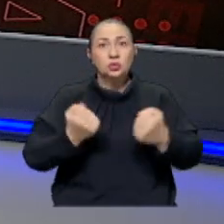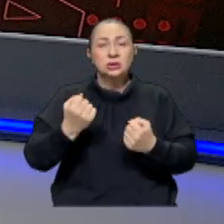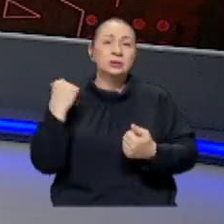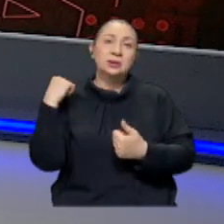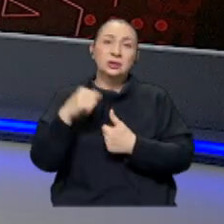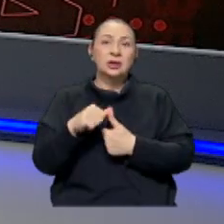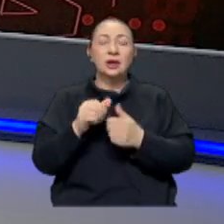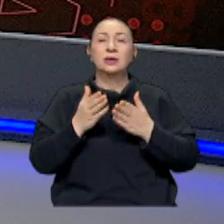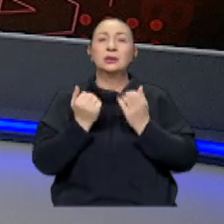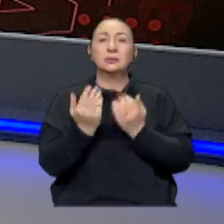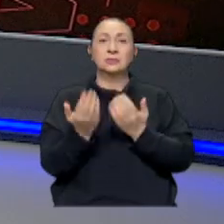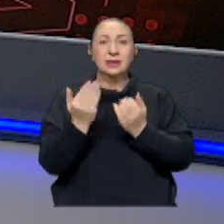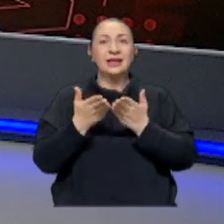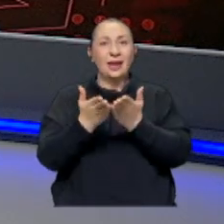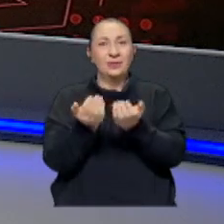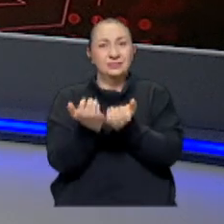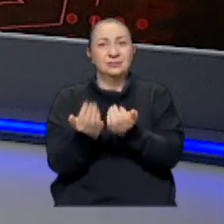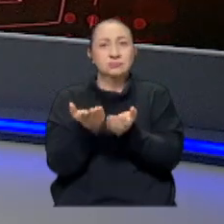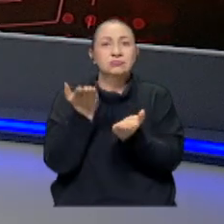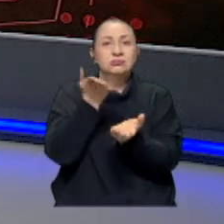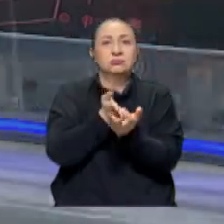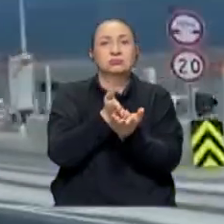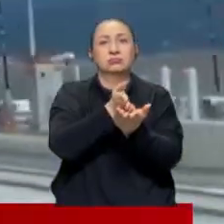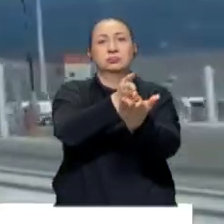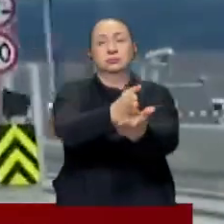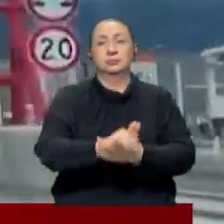yine feribot sırasındaydı.